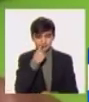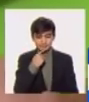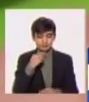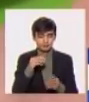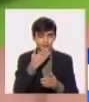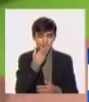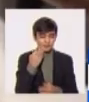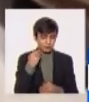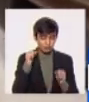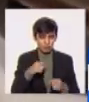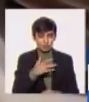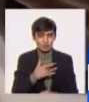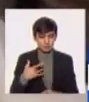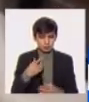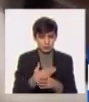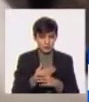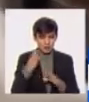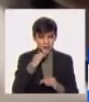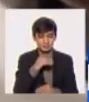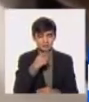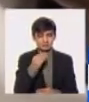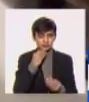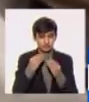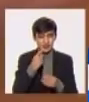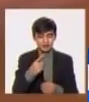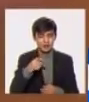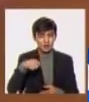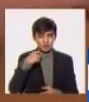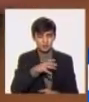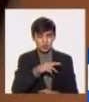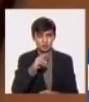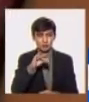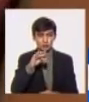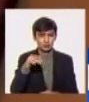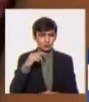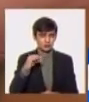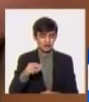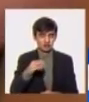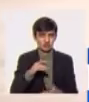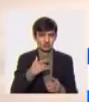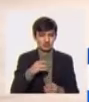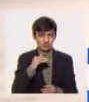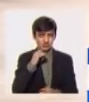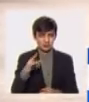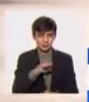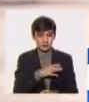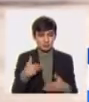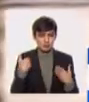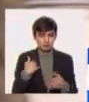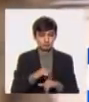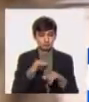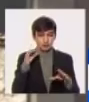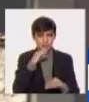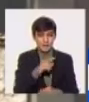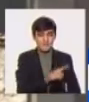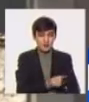даже туберкулеза. Считается, что если периодически съедать ложку разогретого курдючного жира, от этого поднимается иммунитет. Врачи устали развенчивать мифы